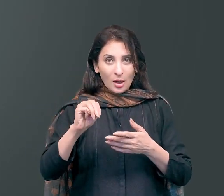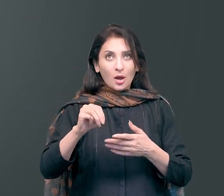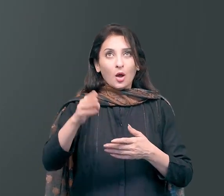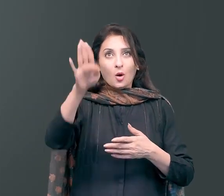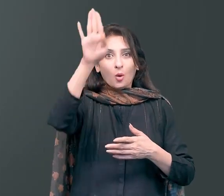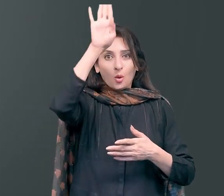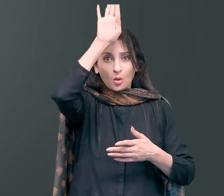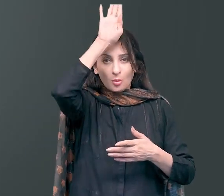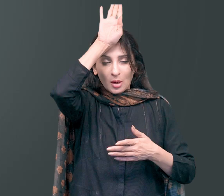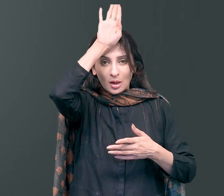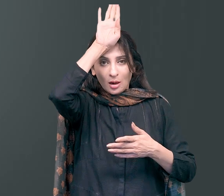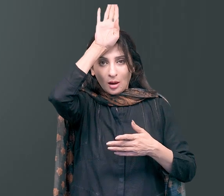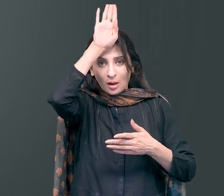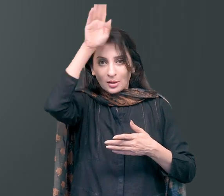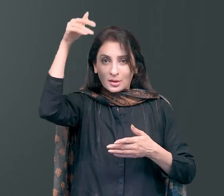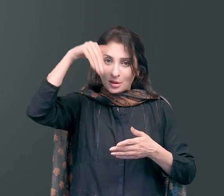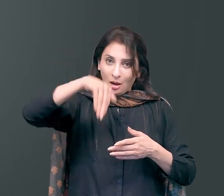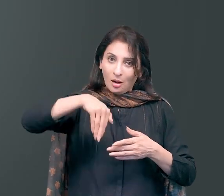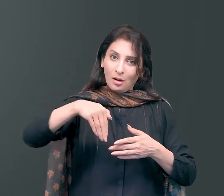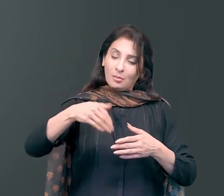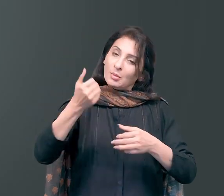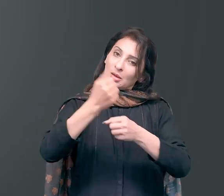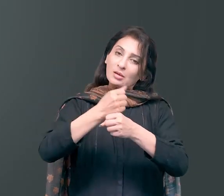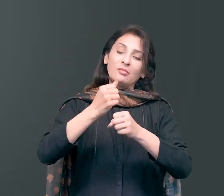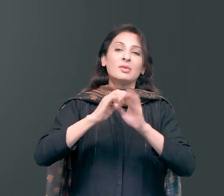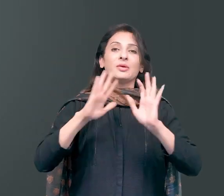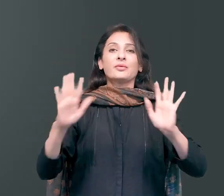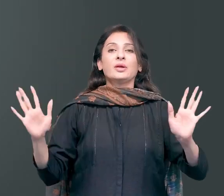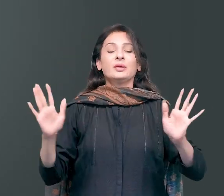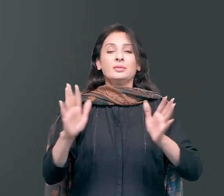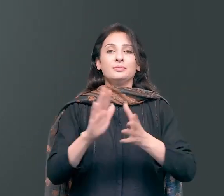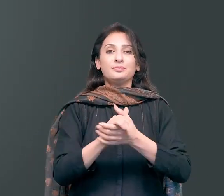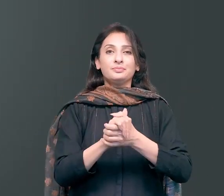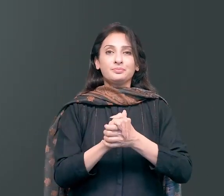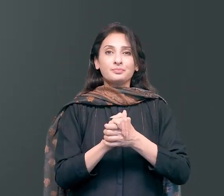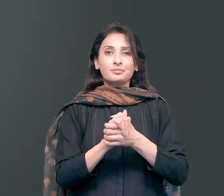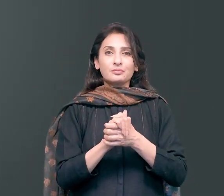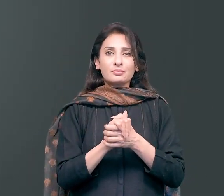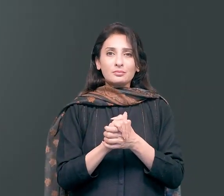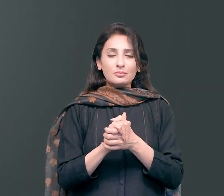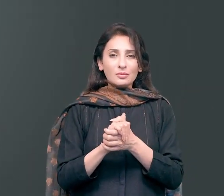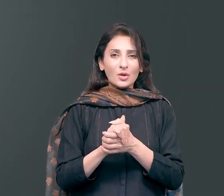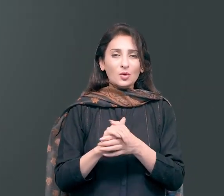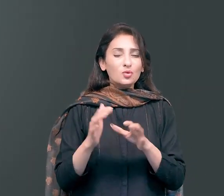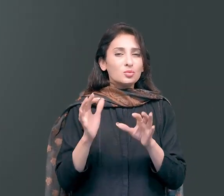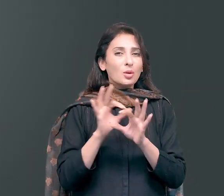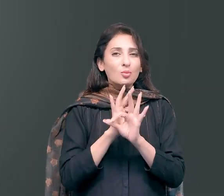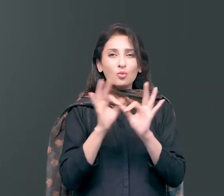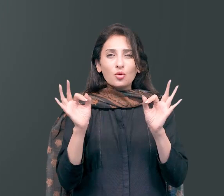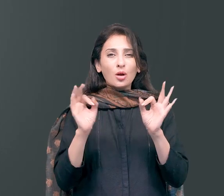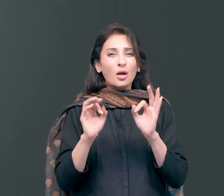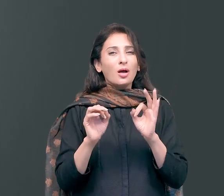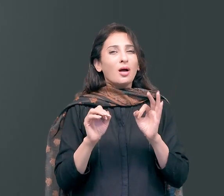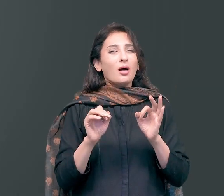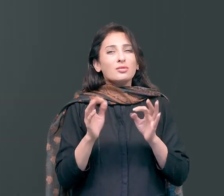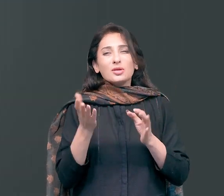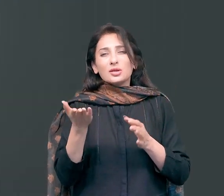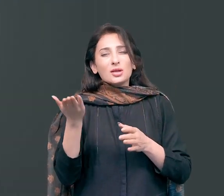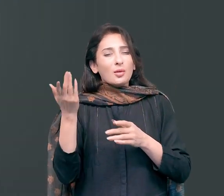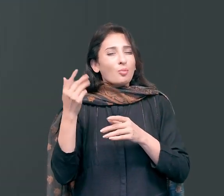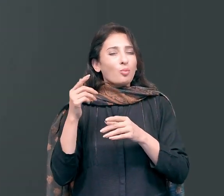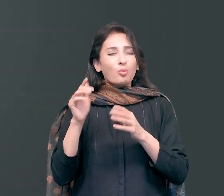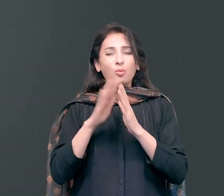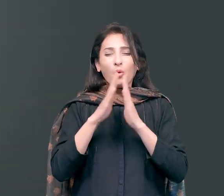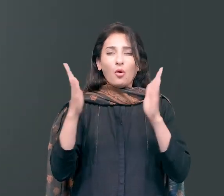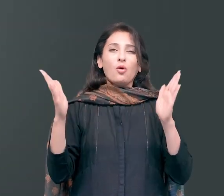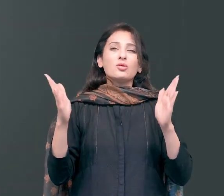ہندوستان کہا جاتا ہے کہ یہ اشوکا کے دور میں یا ہندو پیریڈ میں یا اکبر کے دور میں،